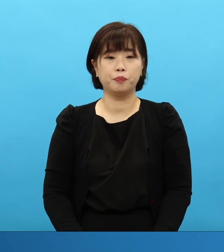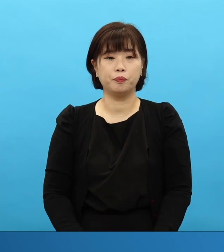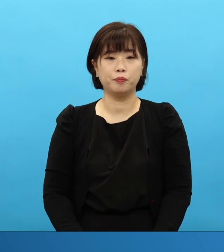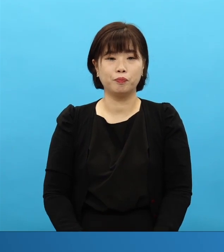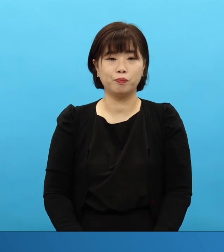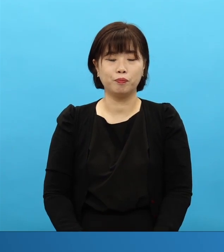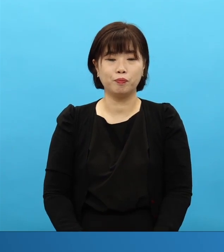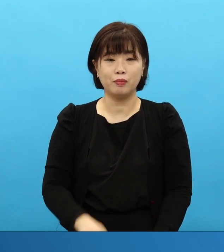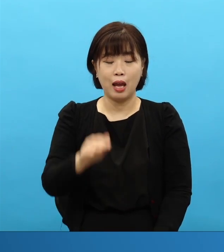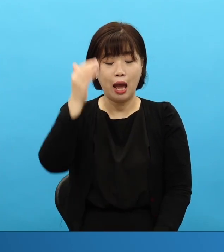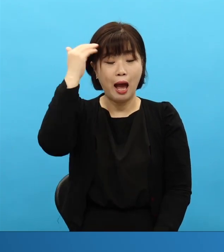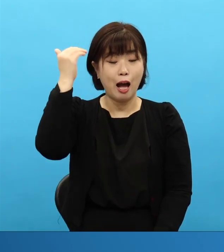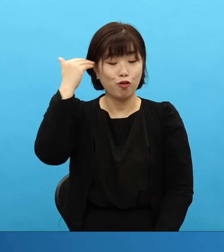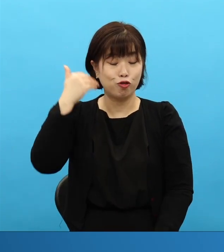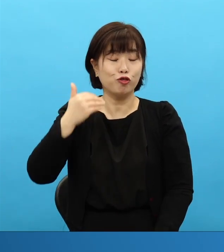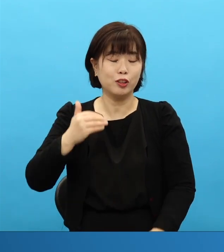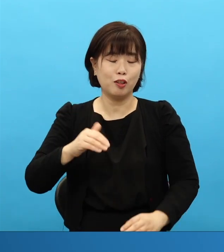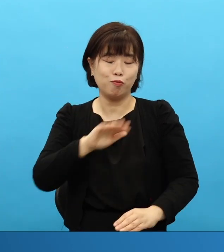렘넌트를 보면서